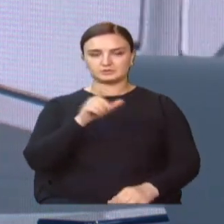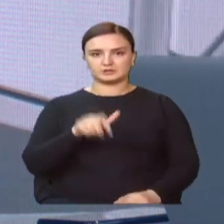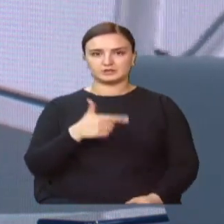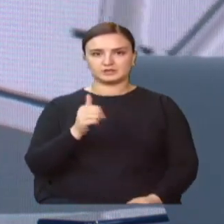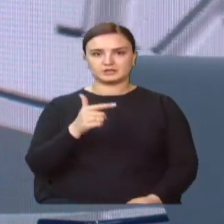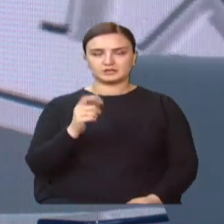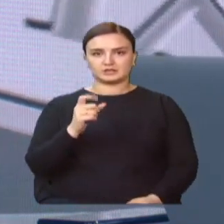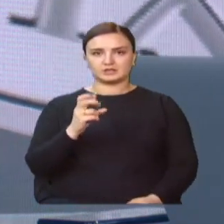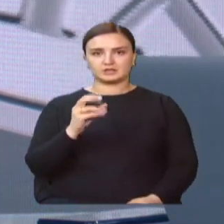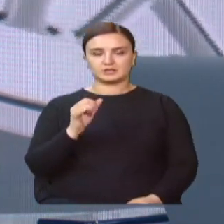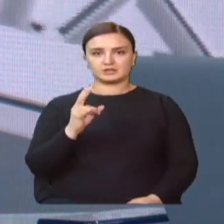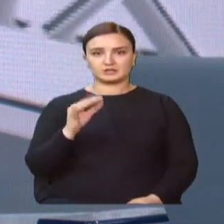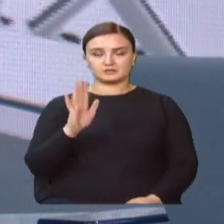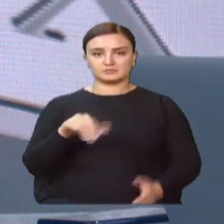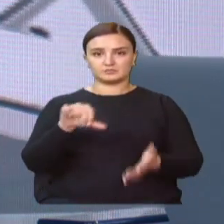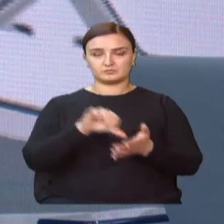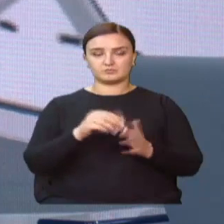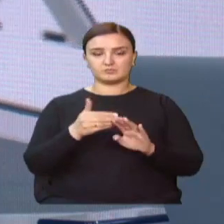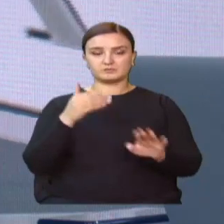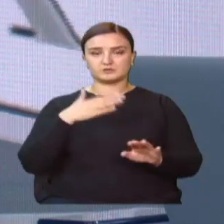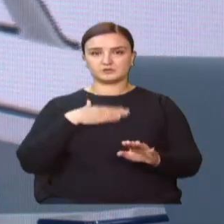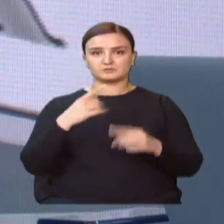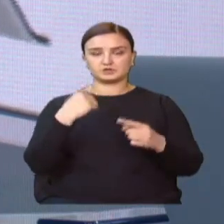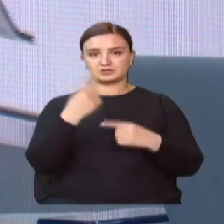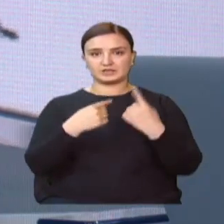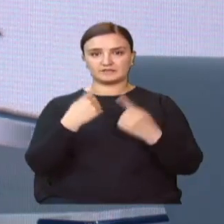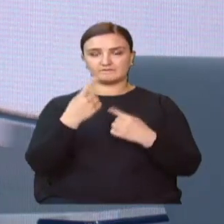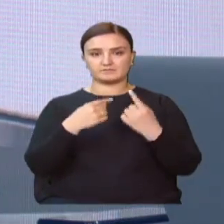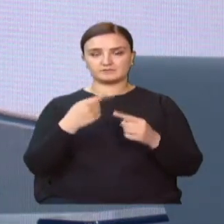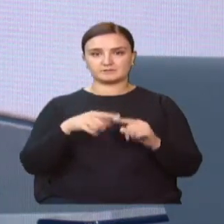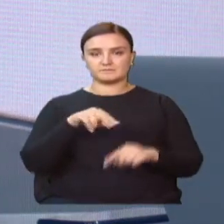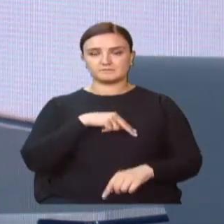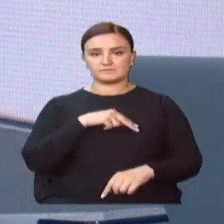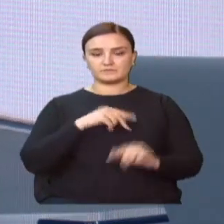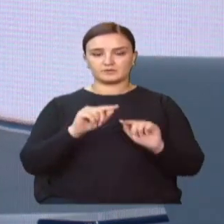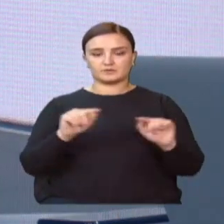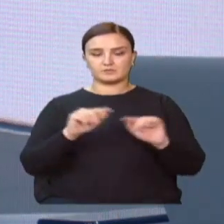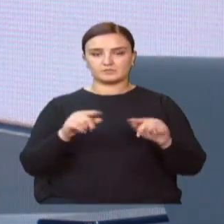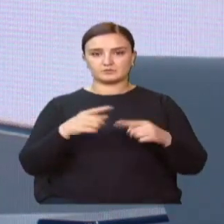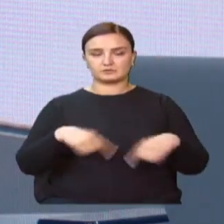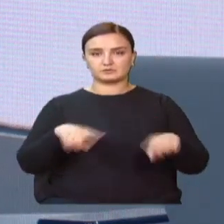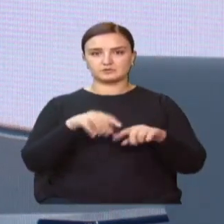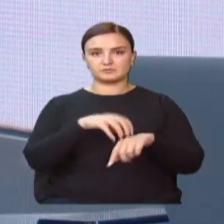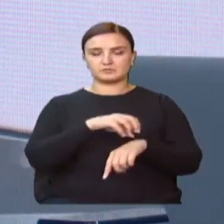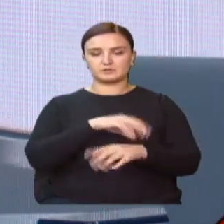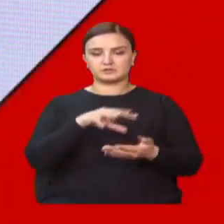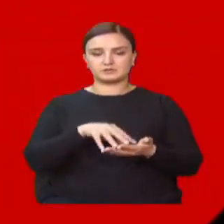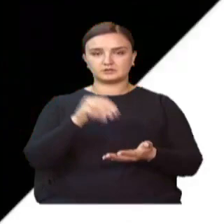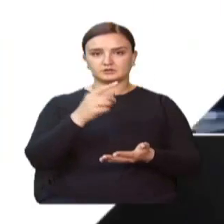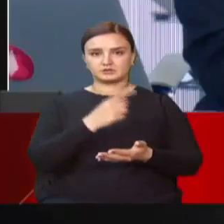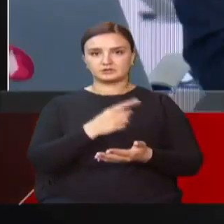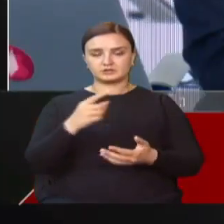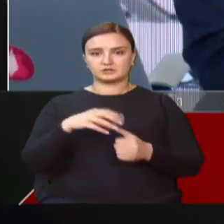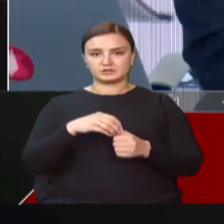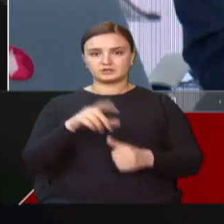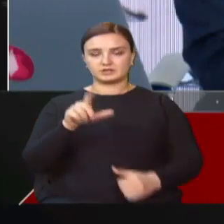კახიანი შემოგვიერთდება პირდაპირ ეთერში. Მანამდე კი ჩემს შეკითხვებს საპარლამენტო ოპოზიციური პარტია გირჩის ერთ-ერთი ლიდერი დეპუტატი